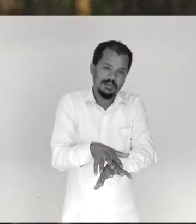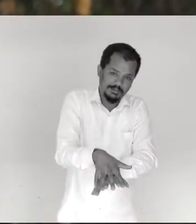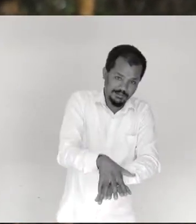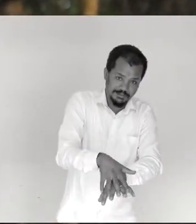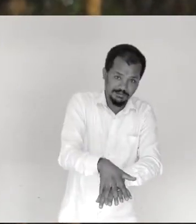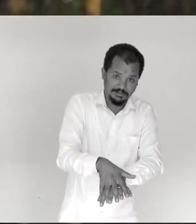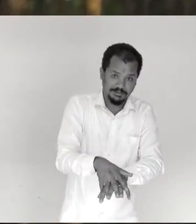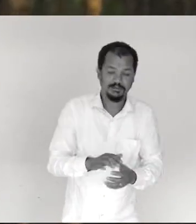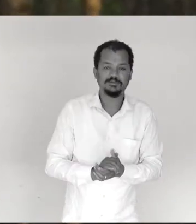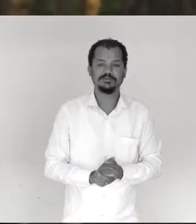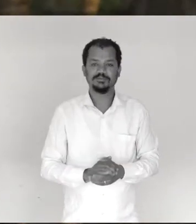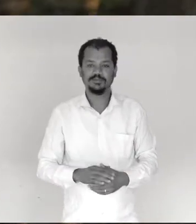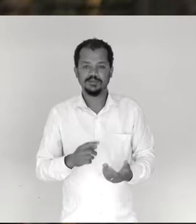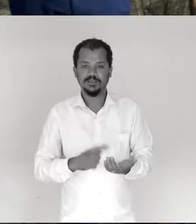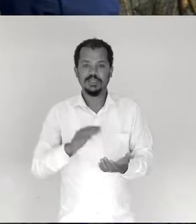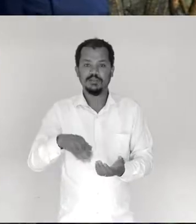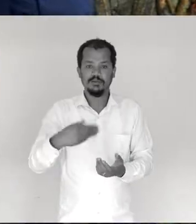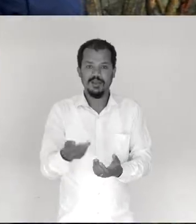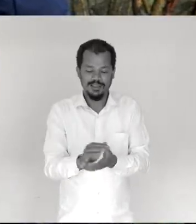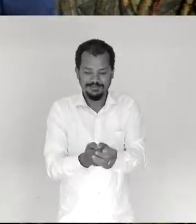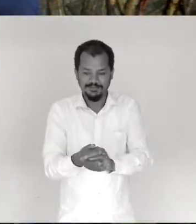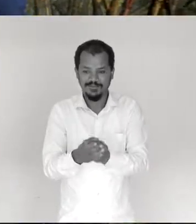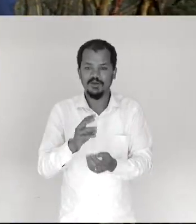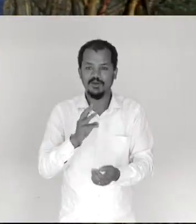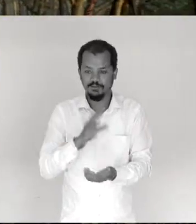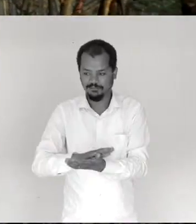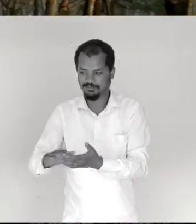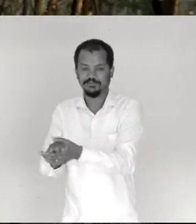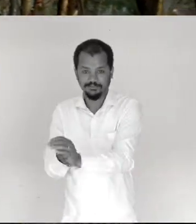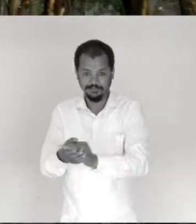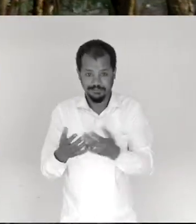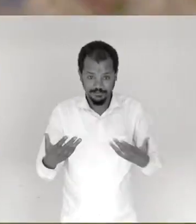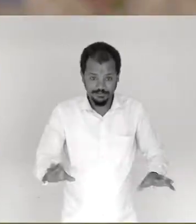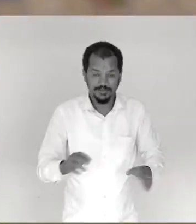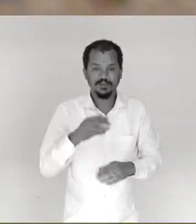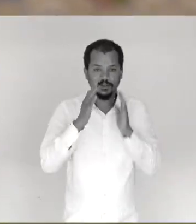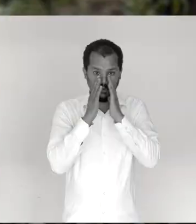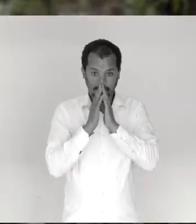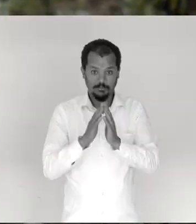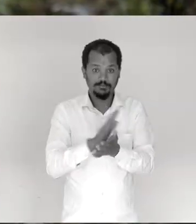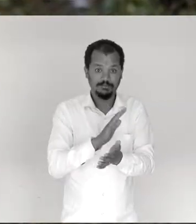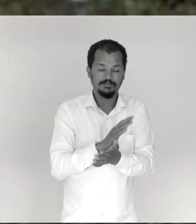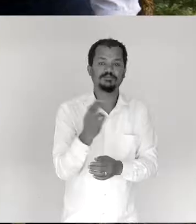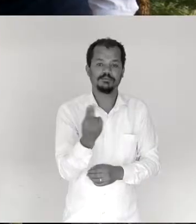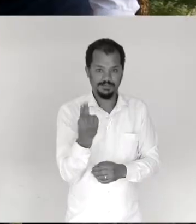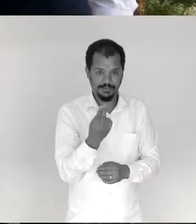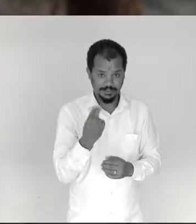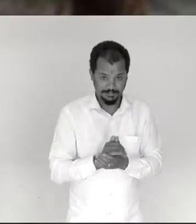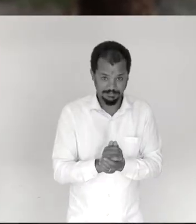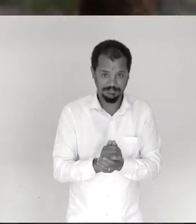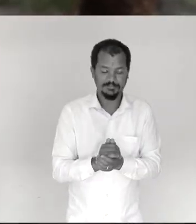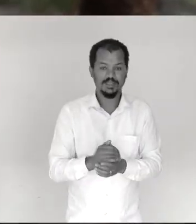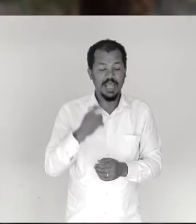sofku arkani kan neso te gol kulungo koizna u batarkani